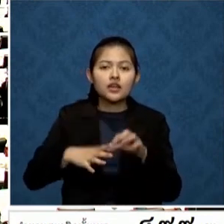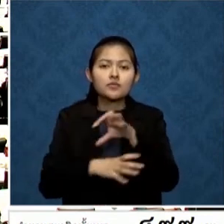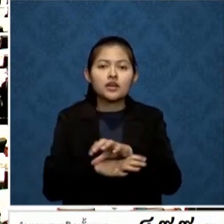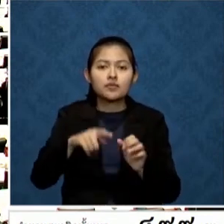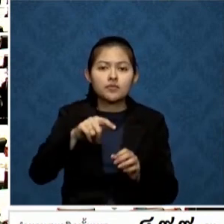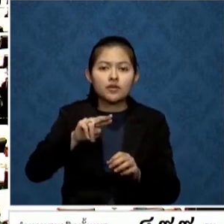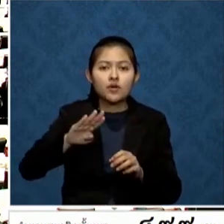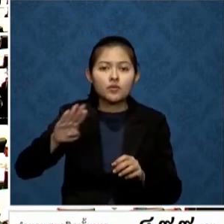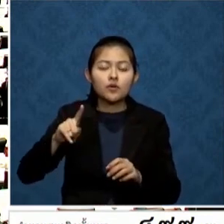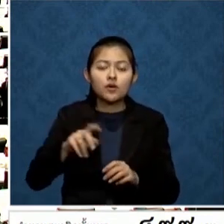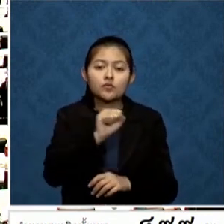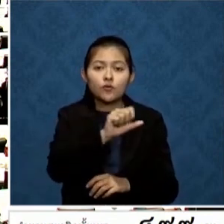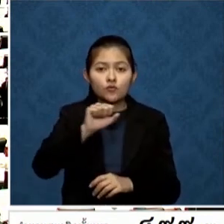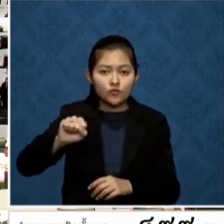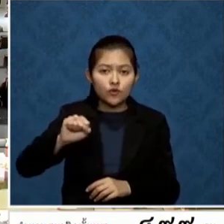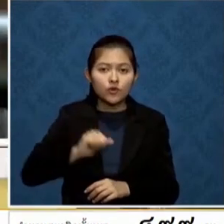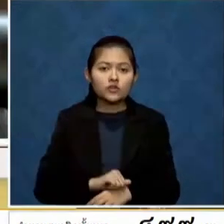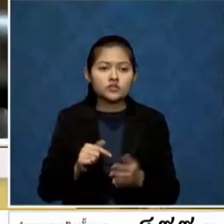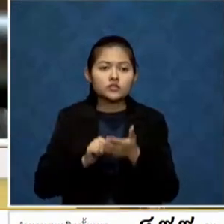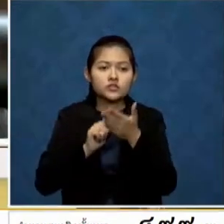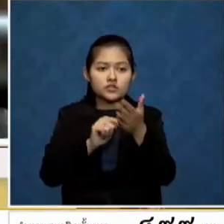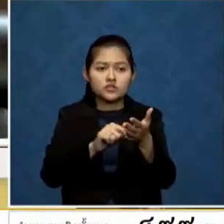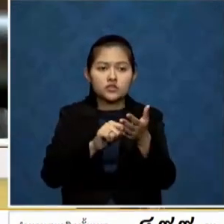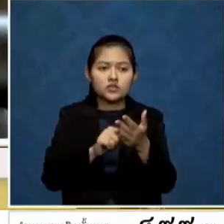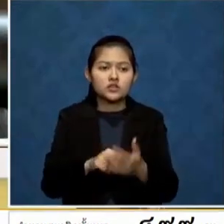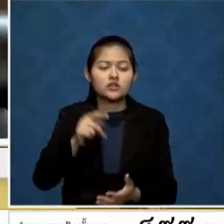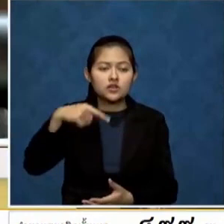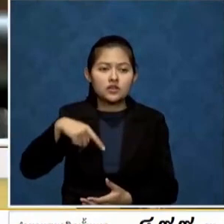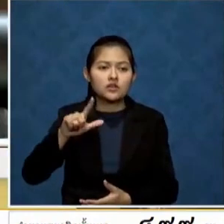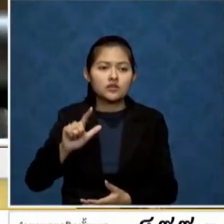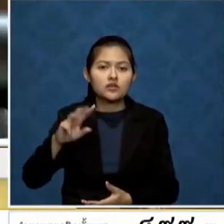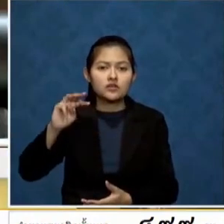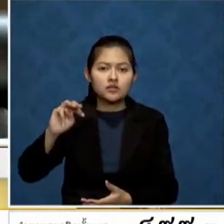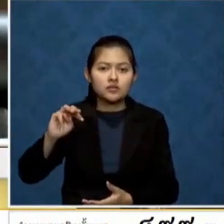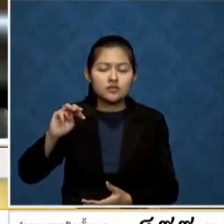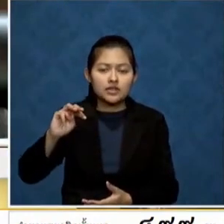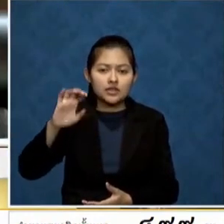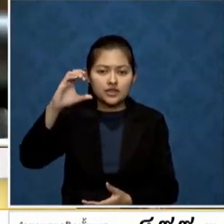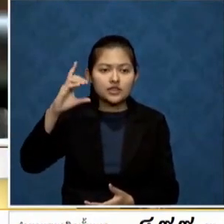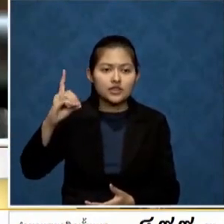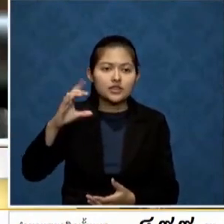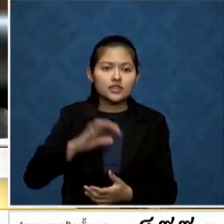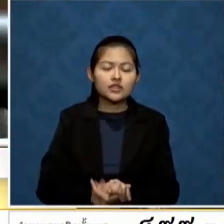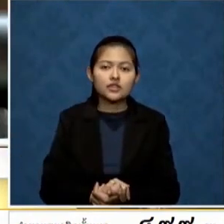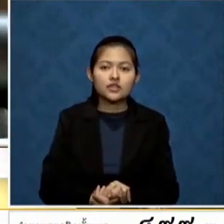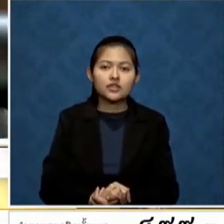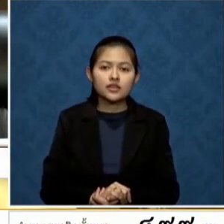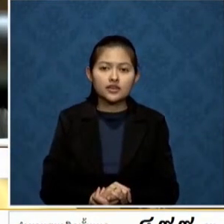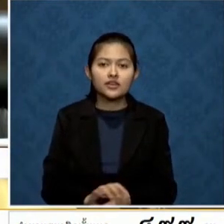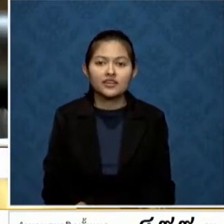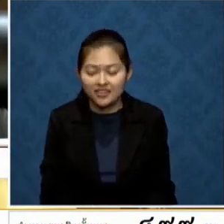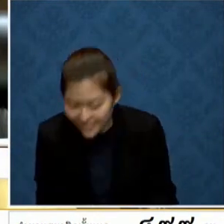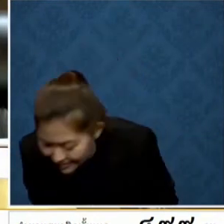พระราษฎรซึ่งเสนอโดยนายพฤตวัชรศิลป์ท่านประธานที่เคารพ